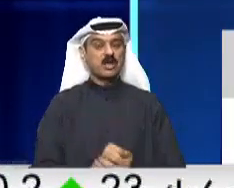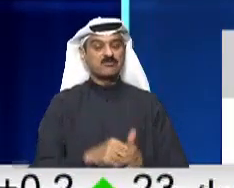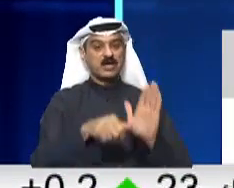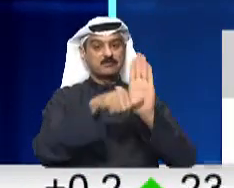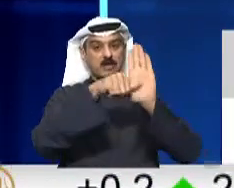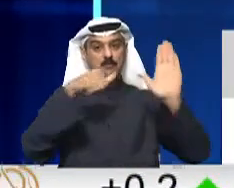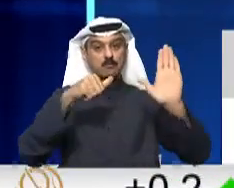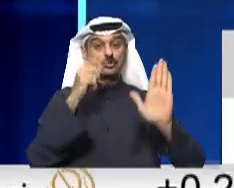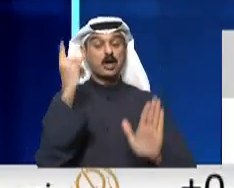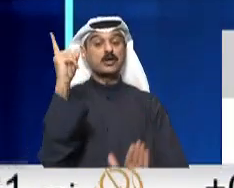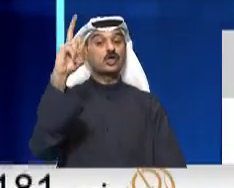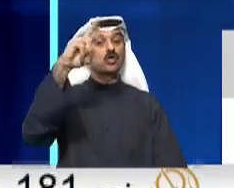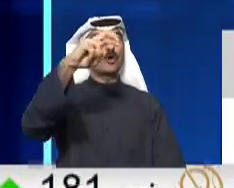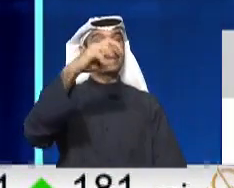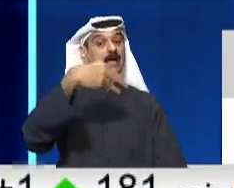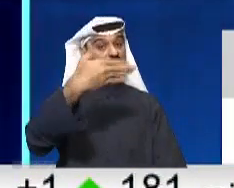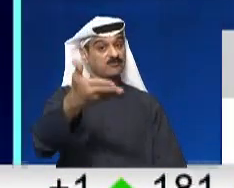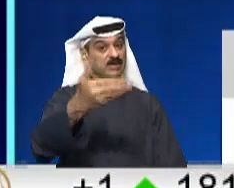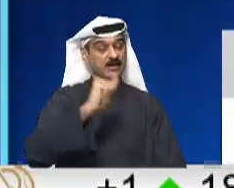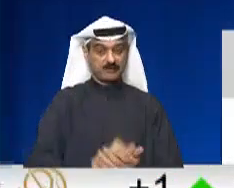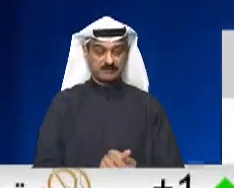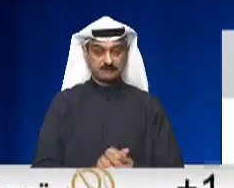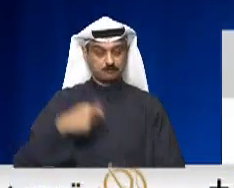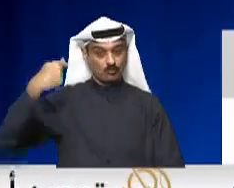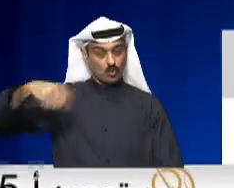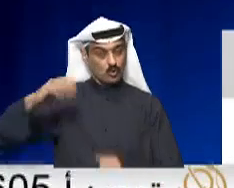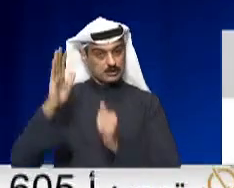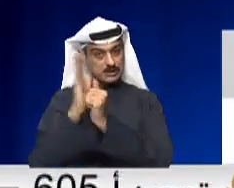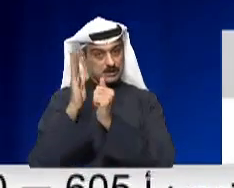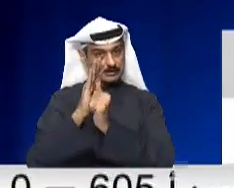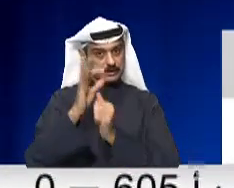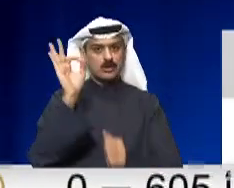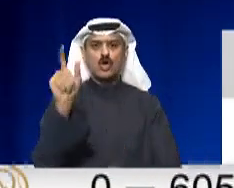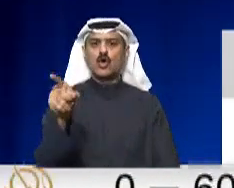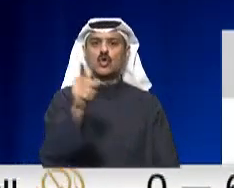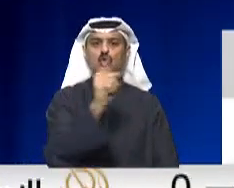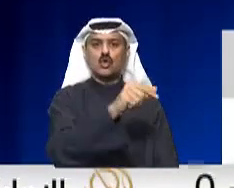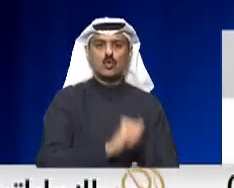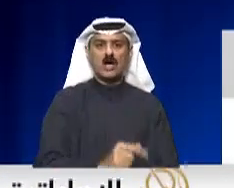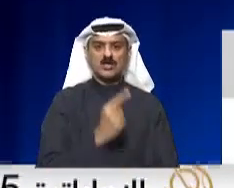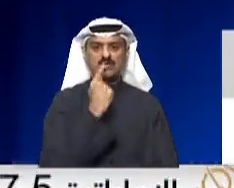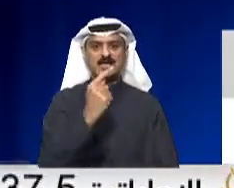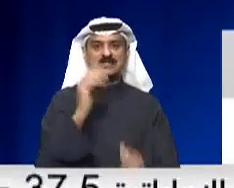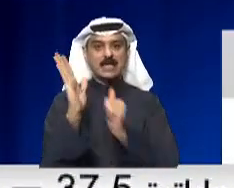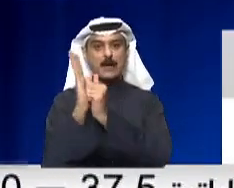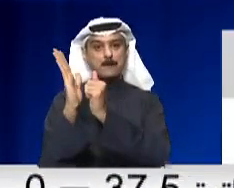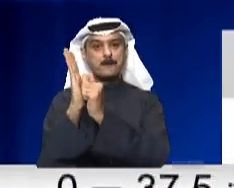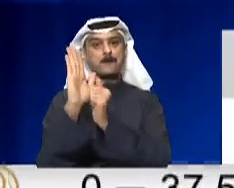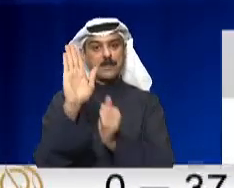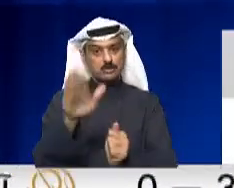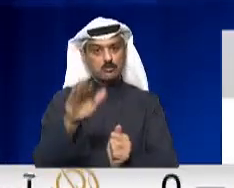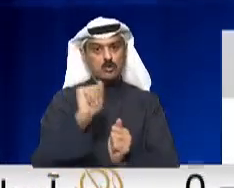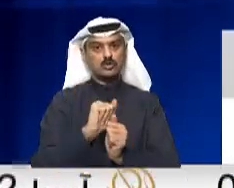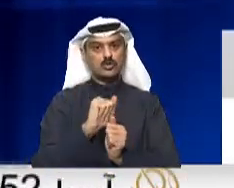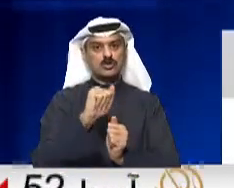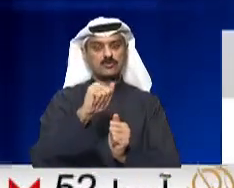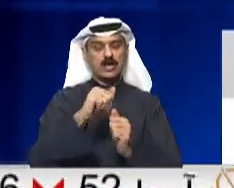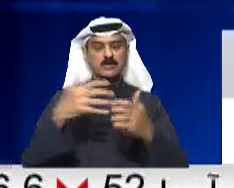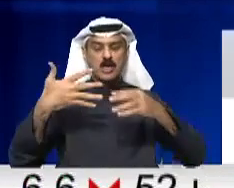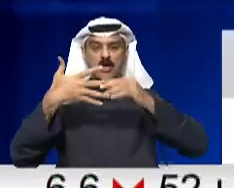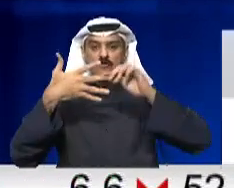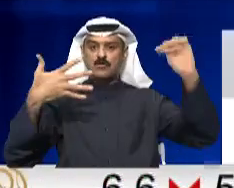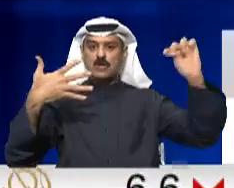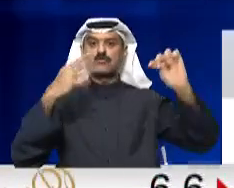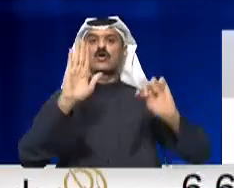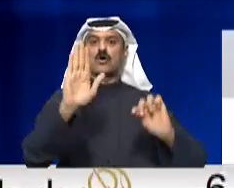يوم الأحد المقبل. وقالت المؤسسة أنه بإمكان المعنيين من أصحاب الطلبات الإسكانية أيضا زيارة الأفرع الخارجية